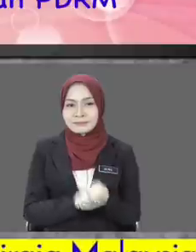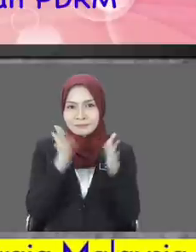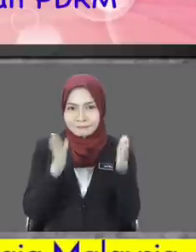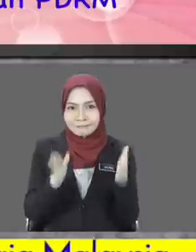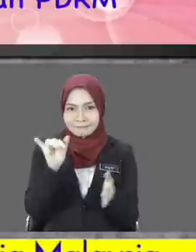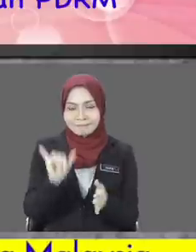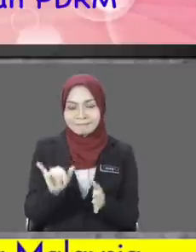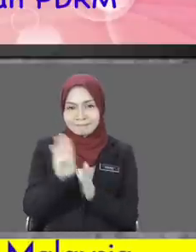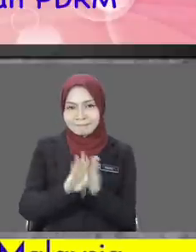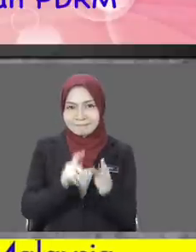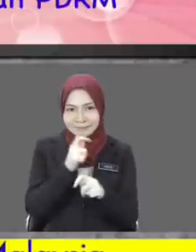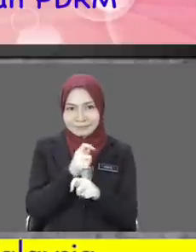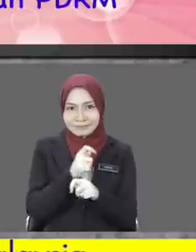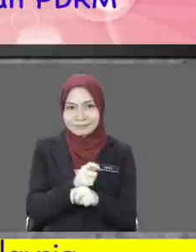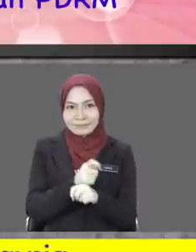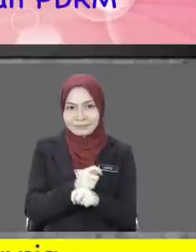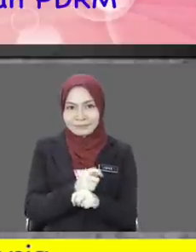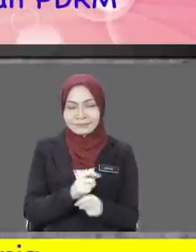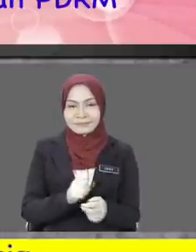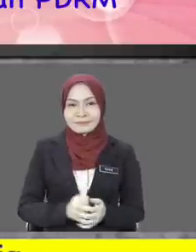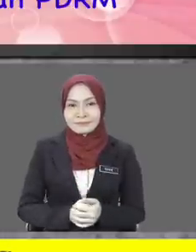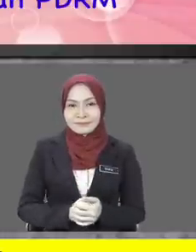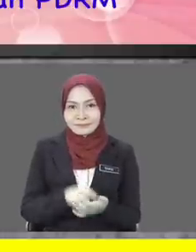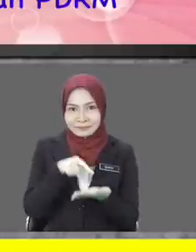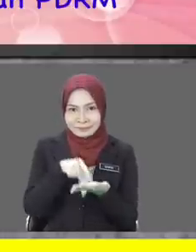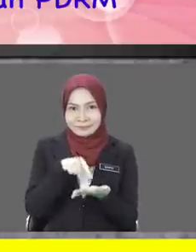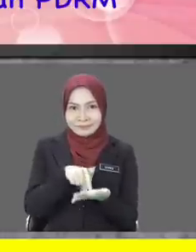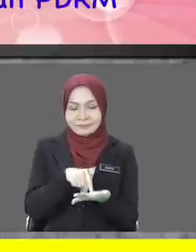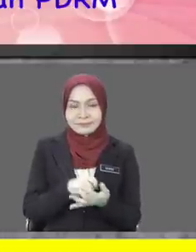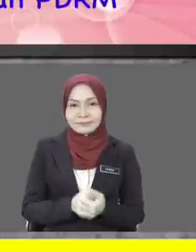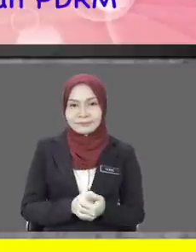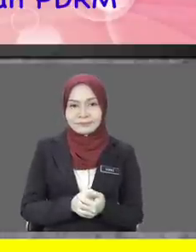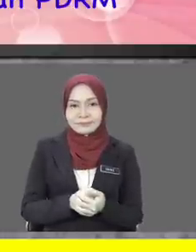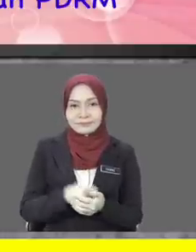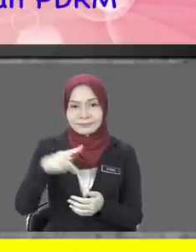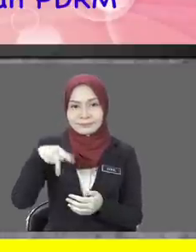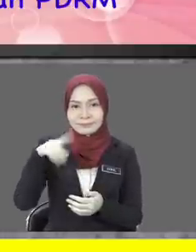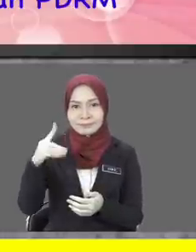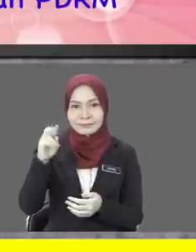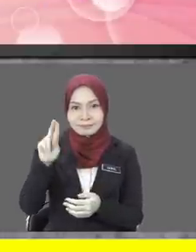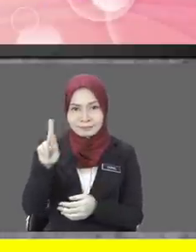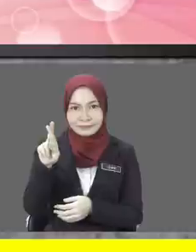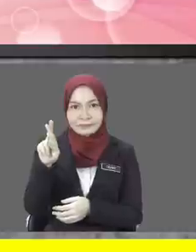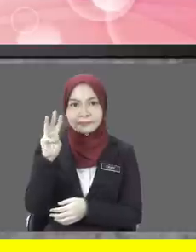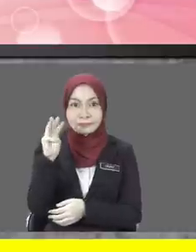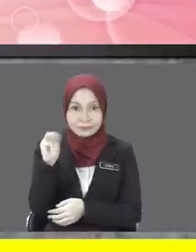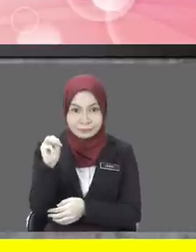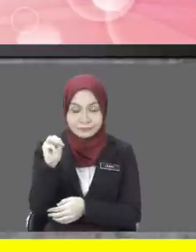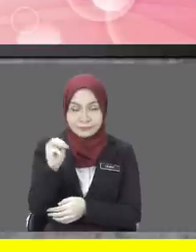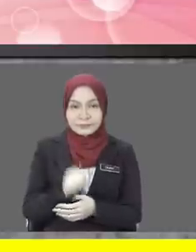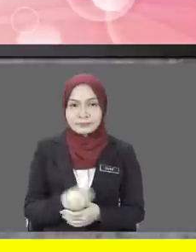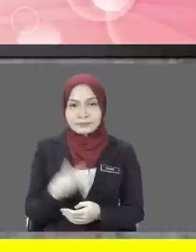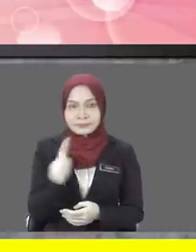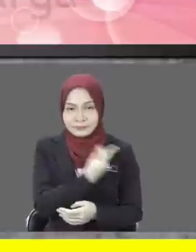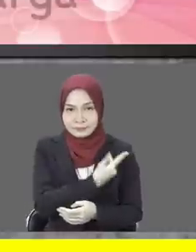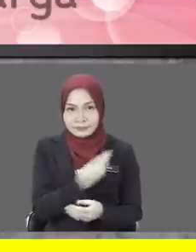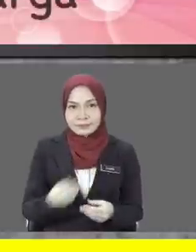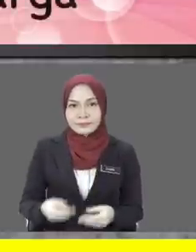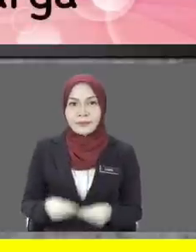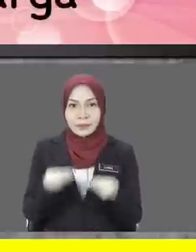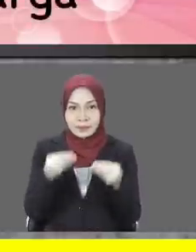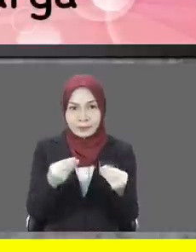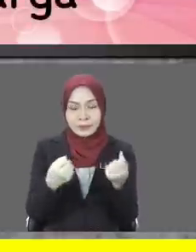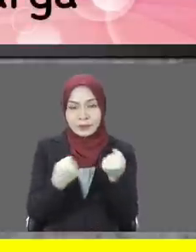dan kanak-kanak di 11 jabatan Sesetan jenayah pdrm peranan kami yang pertama memberi